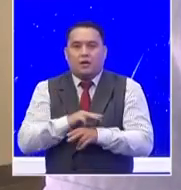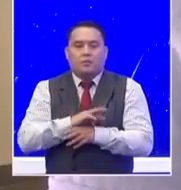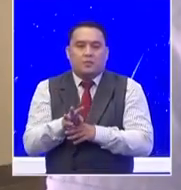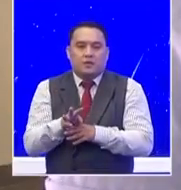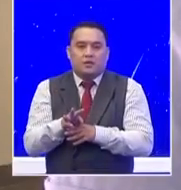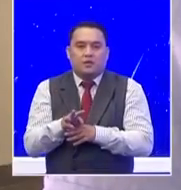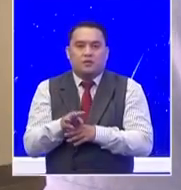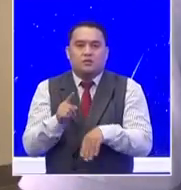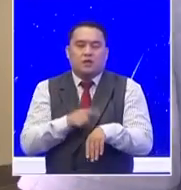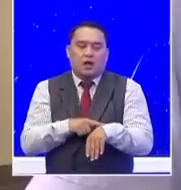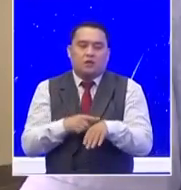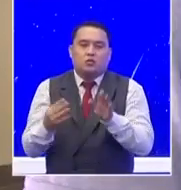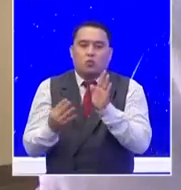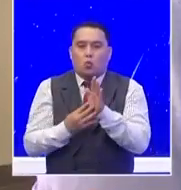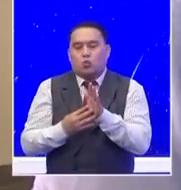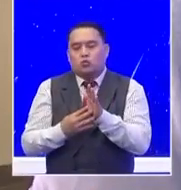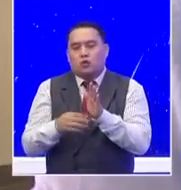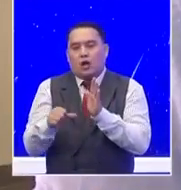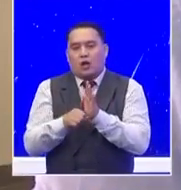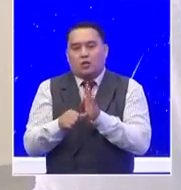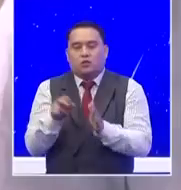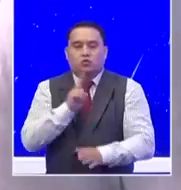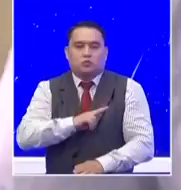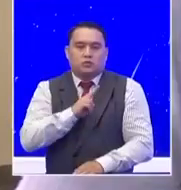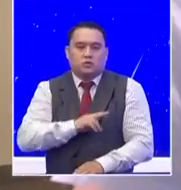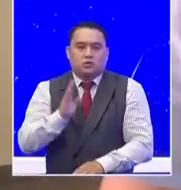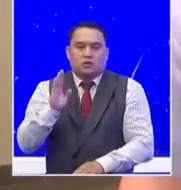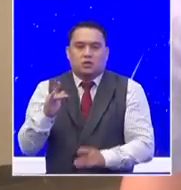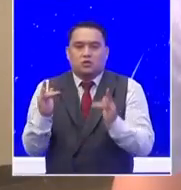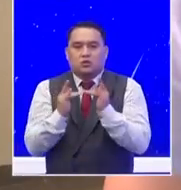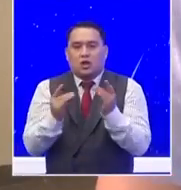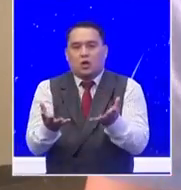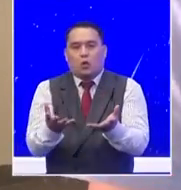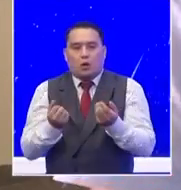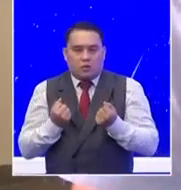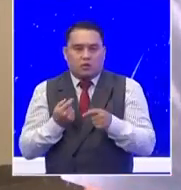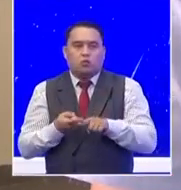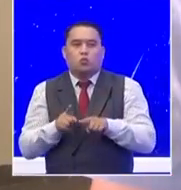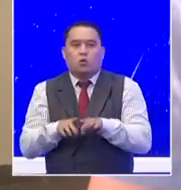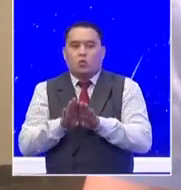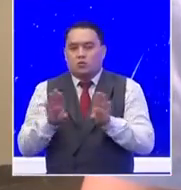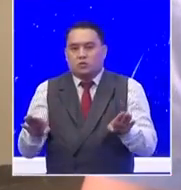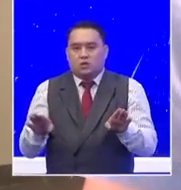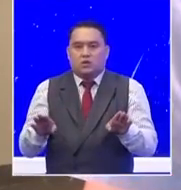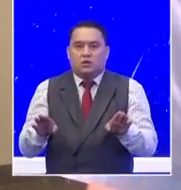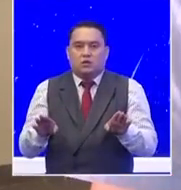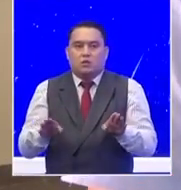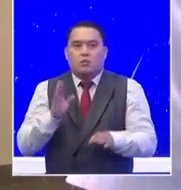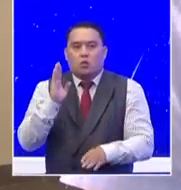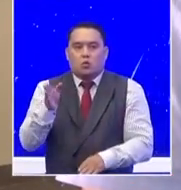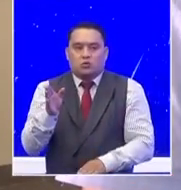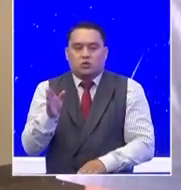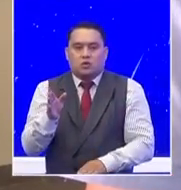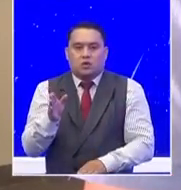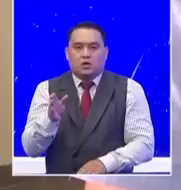отырып сағат 9-дан кешкі 6:00-ге дейін жұмыс жасайды. Жатақханаға қабылдау жайы дәл осылай болашақта